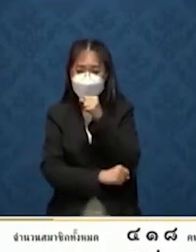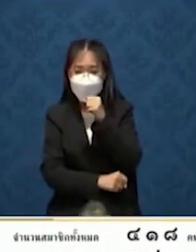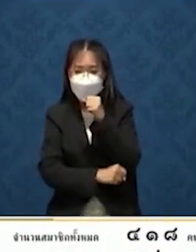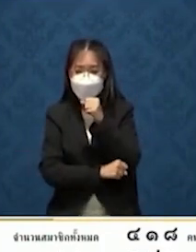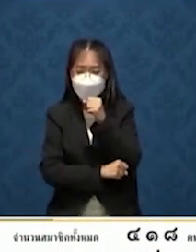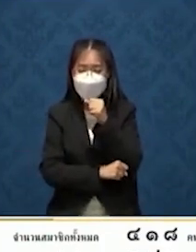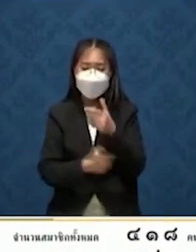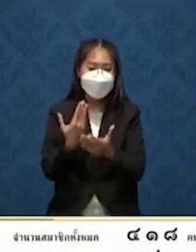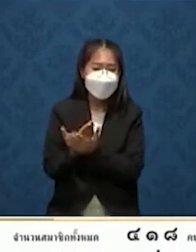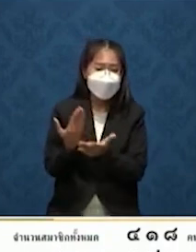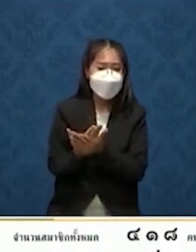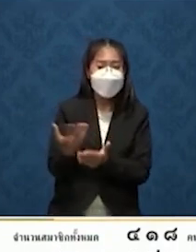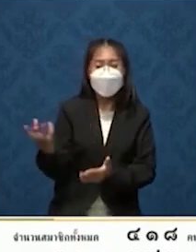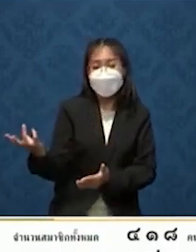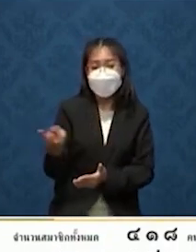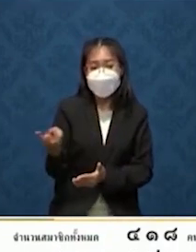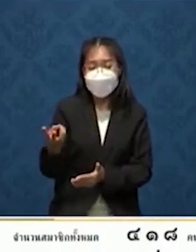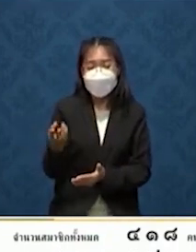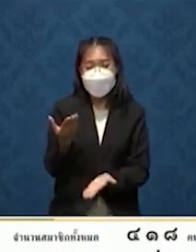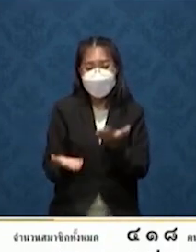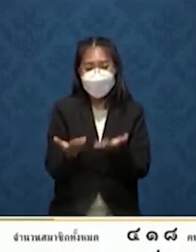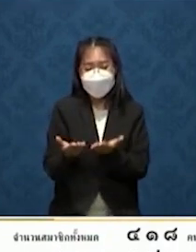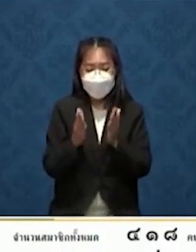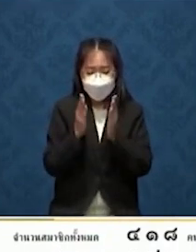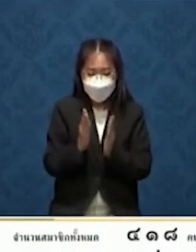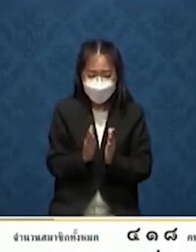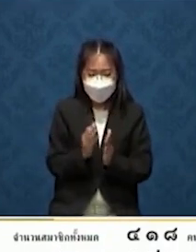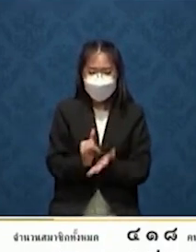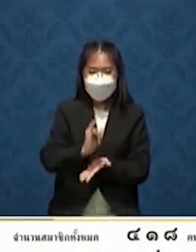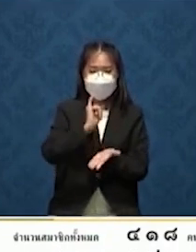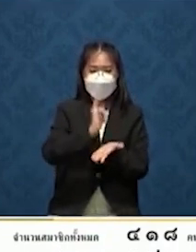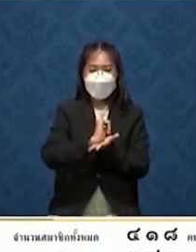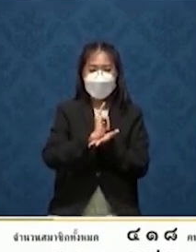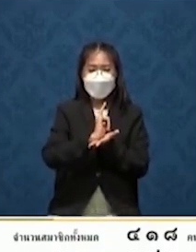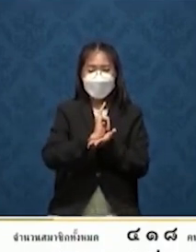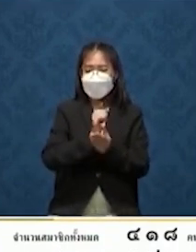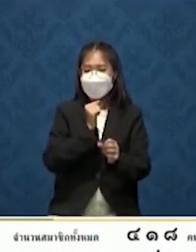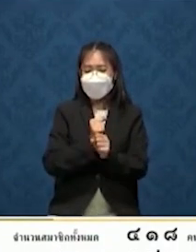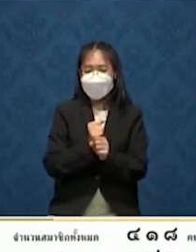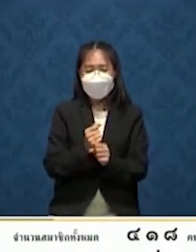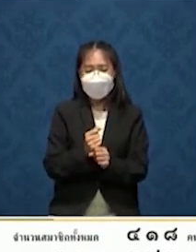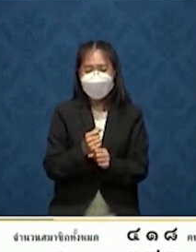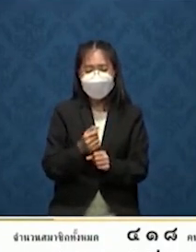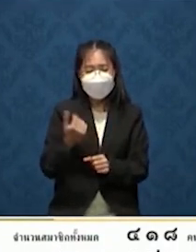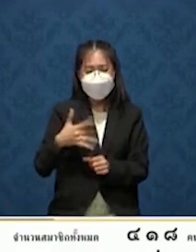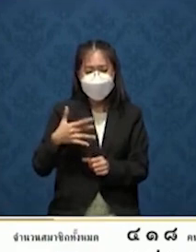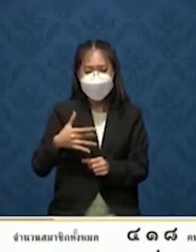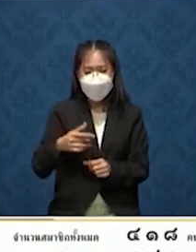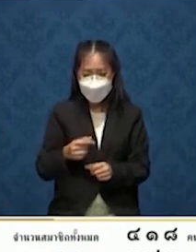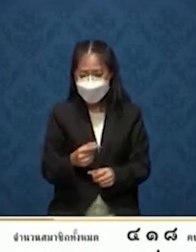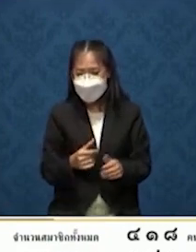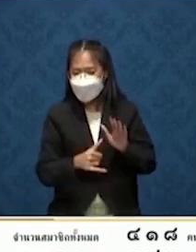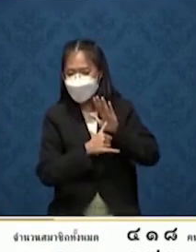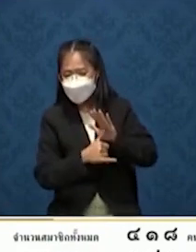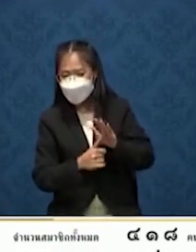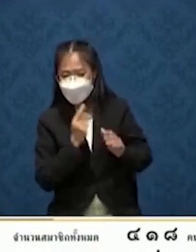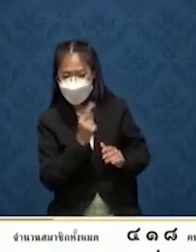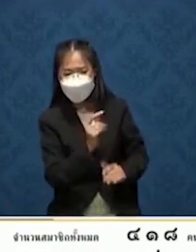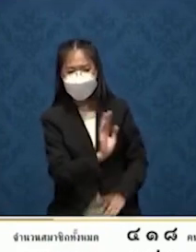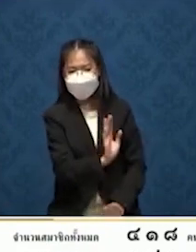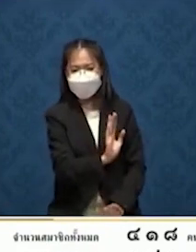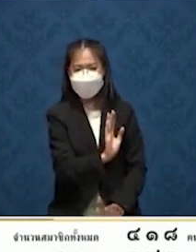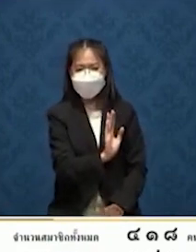ากไร้นะครับหรือผู้ป่วยติดเตียงนะครับเพราะฉะนั้นแล้วเราอย่าไปดูถูกดูแคลนตรงนี้นะครับเพราะว่า